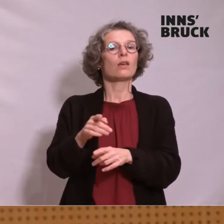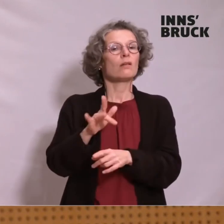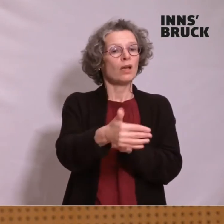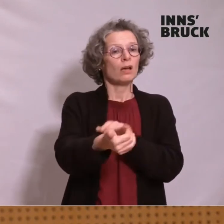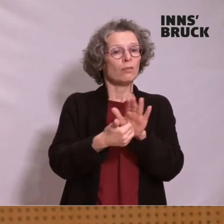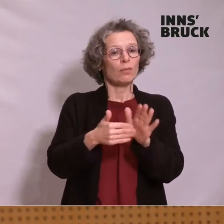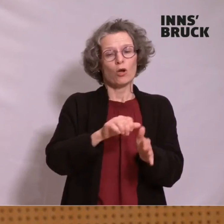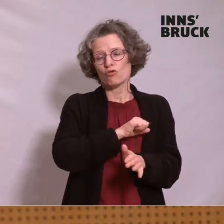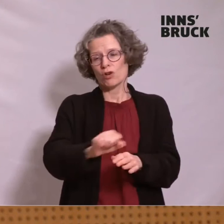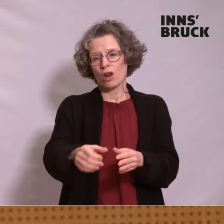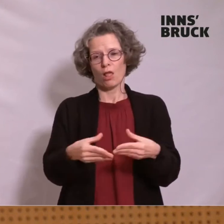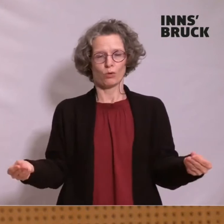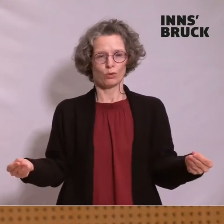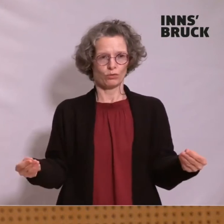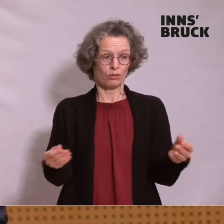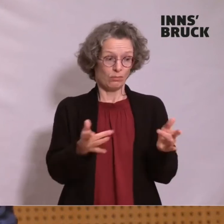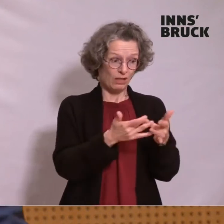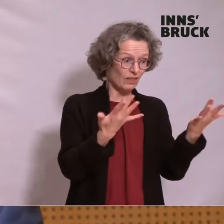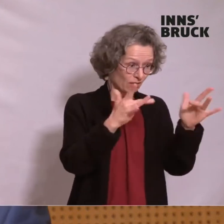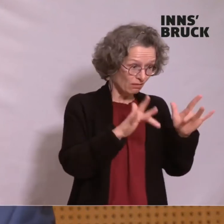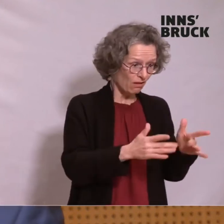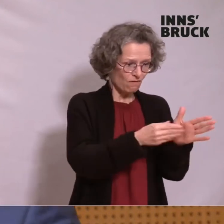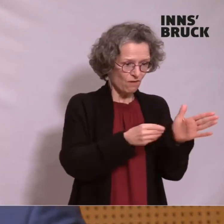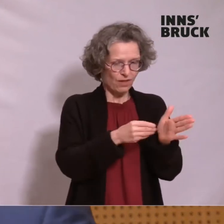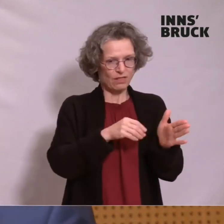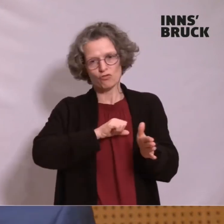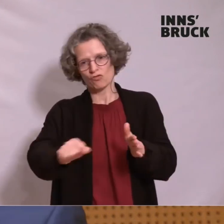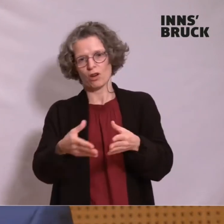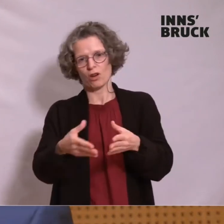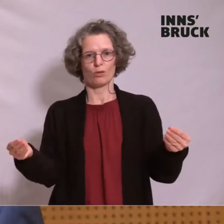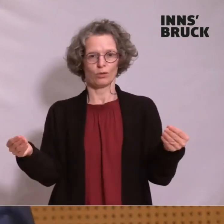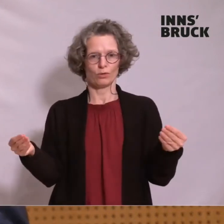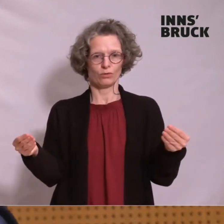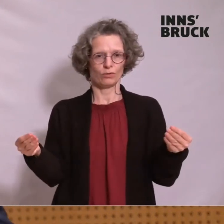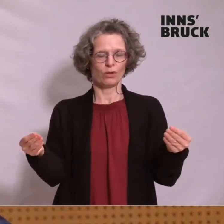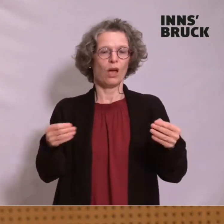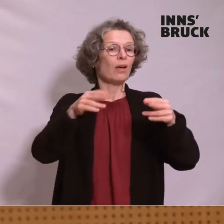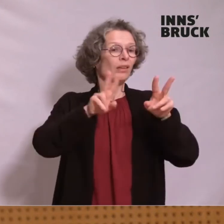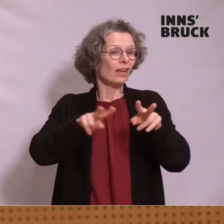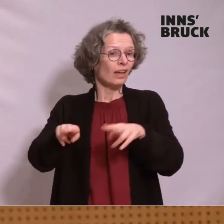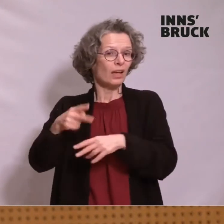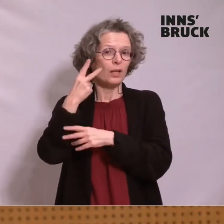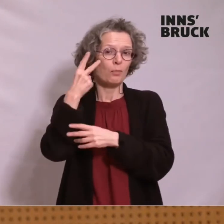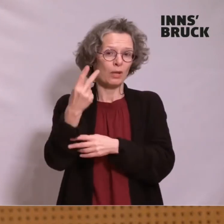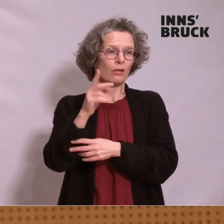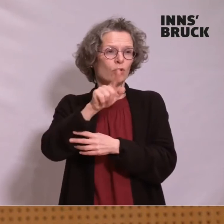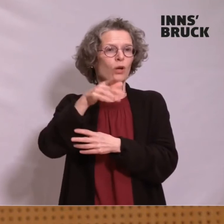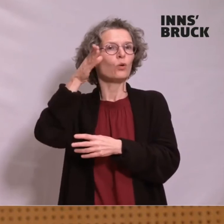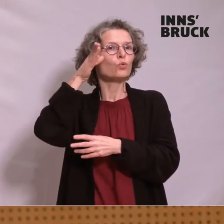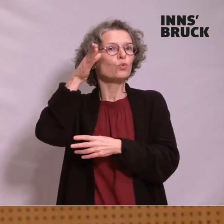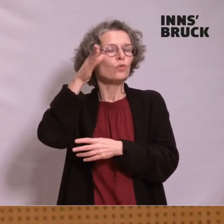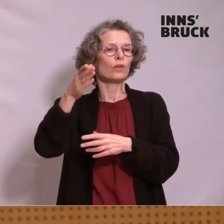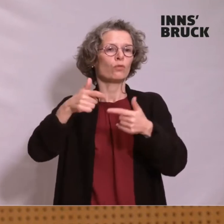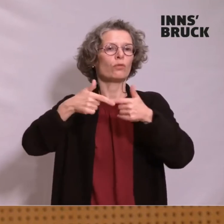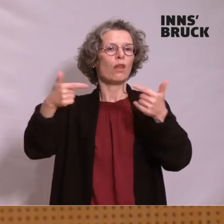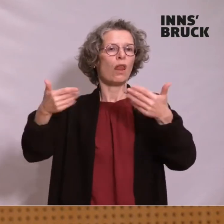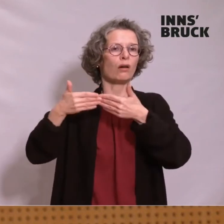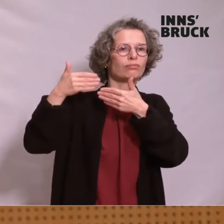vorhandenen Mitteln und gerechten Blick. Genauso wie zukunftsorientiert und langfristig zu planen